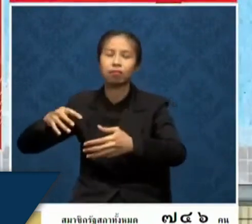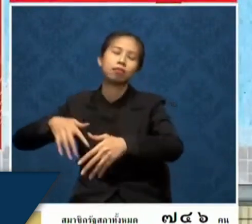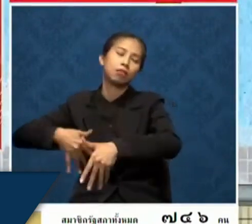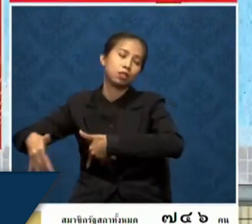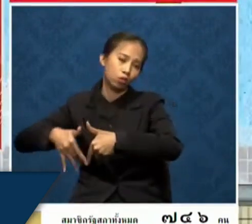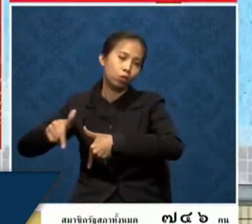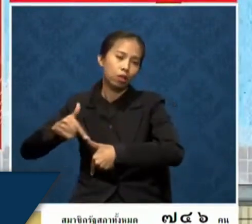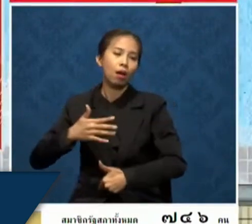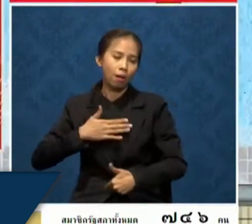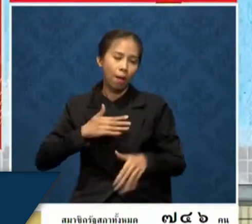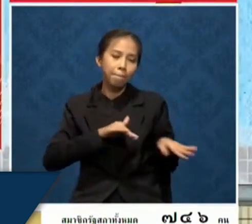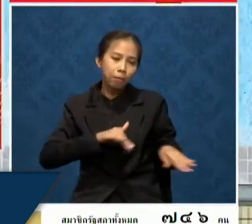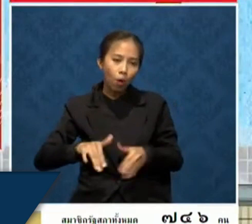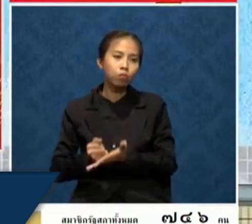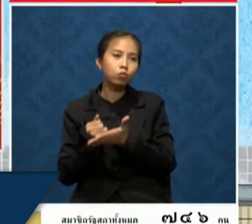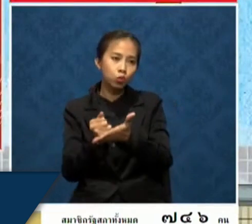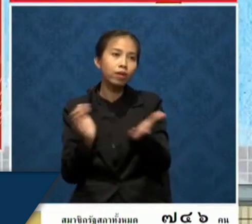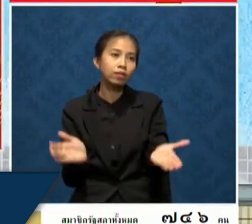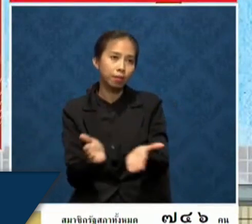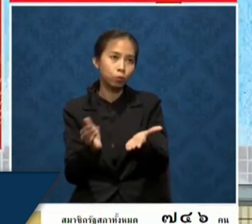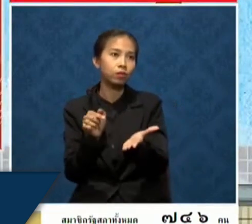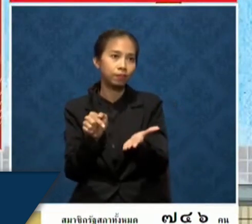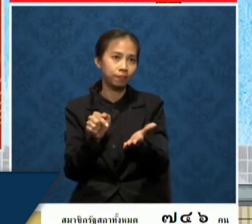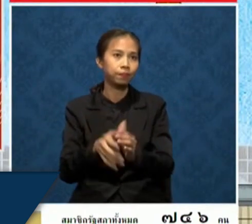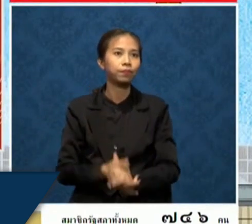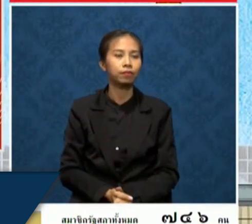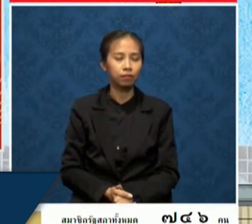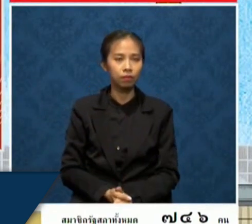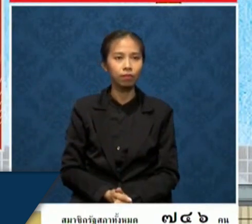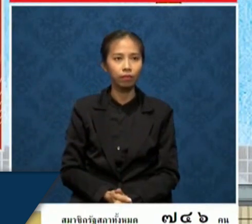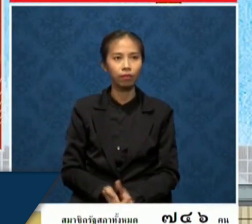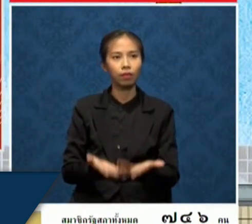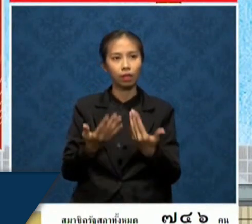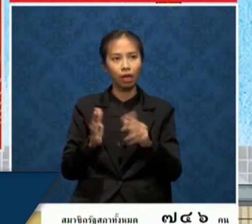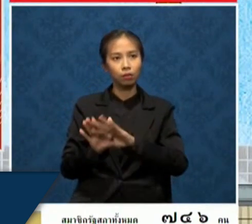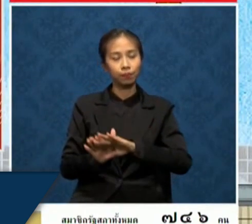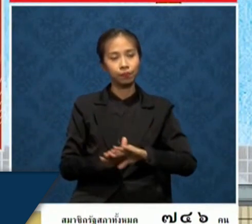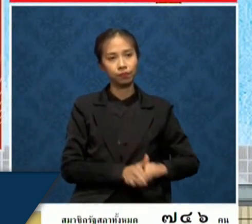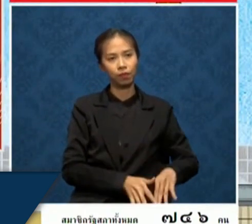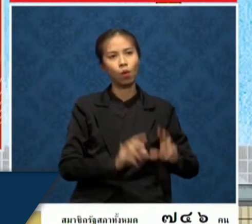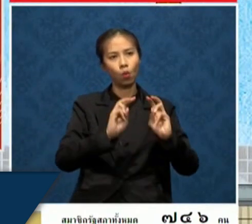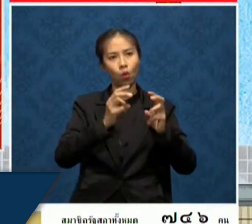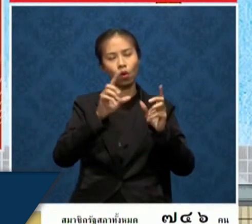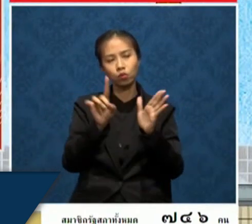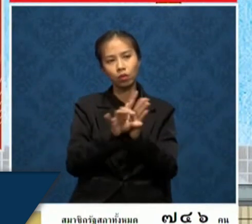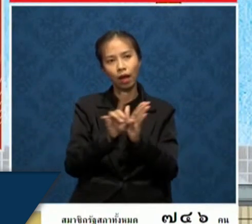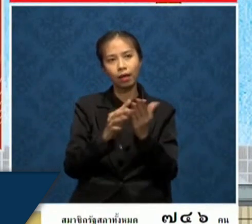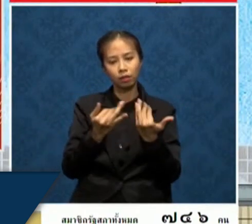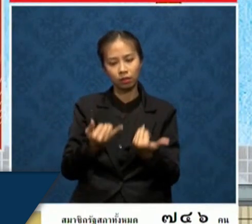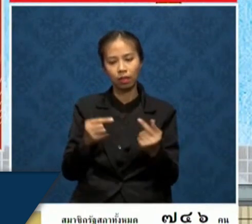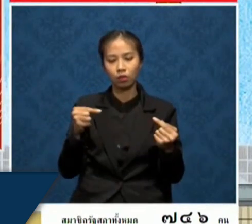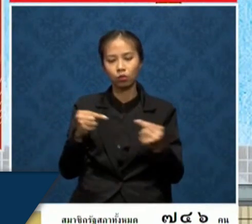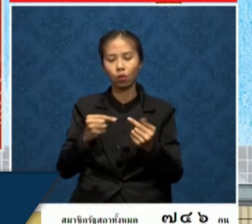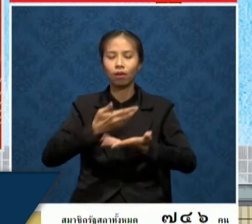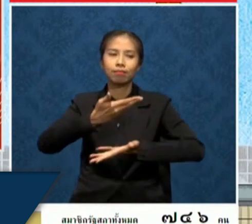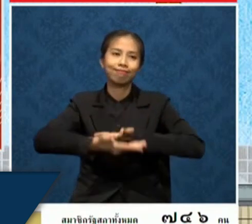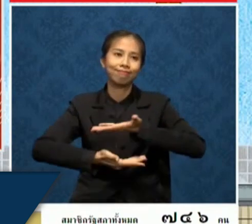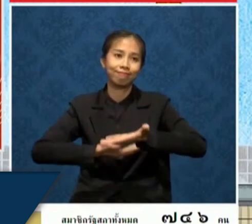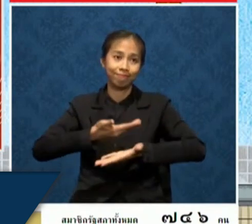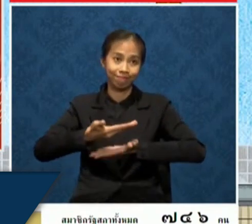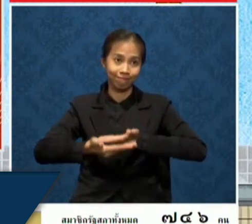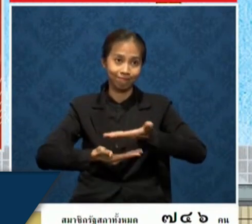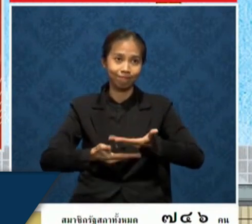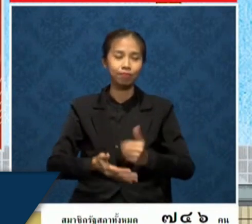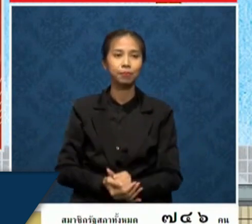านี้ประเด็นสุดท้ายที่ผมขออภิปรายคือประเด็นที่เกี่ยวข้องกับการค้าลงทุนในเรื่อง